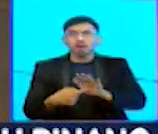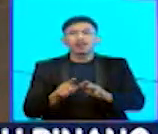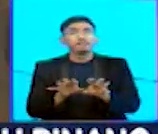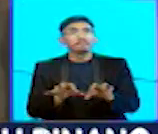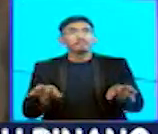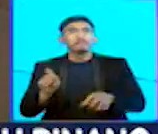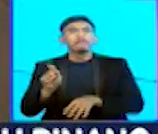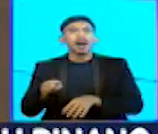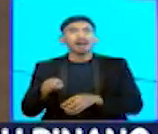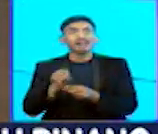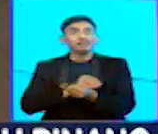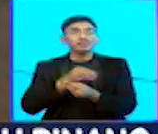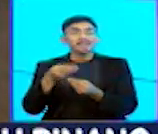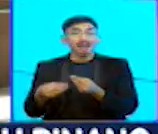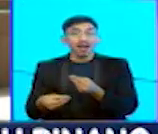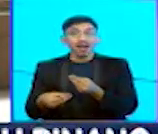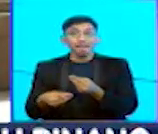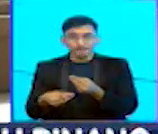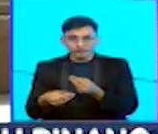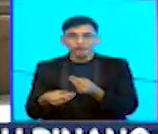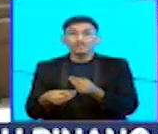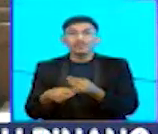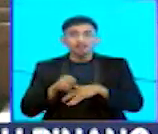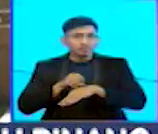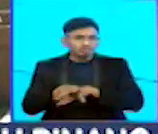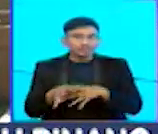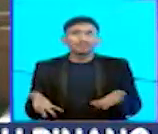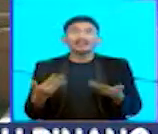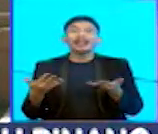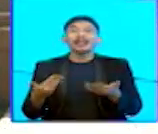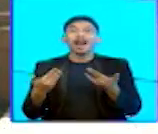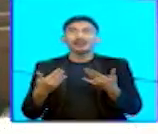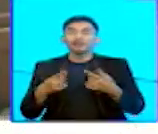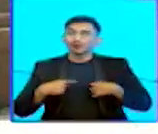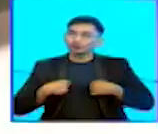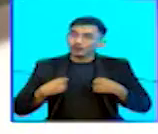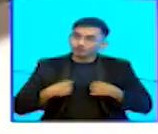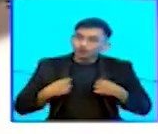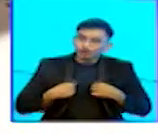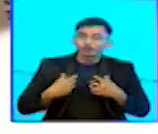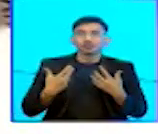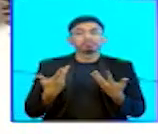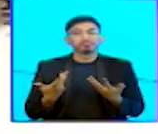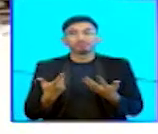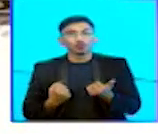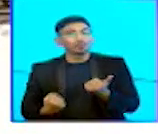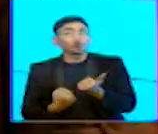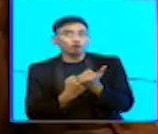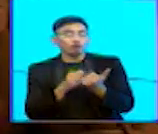Produk ini digagas oleh Community Driven Innovation sebagai salah satu solusi terhadap isu global, yaitu sampah.